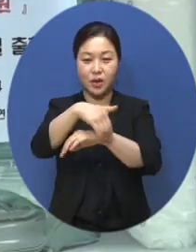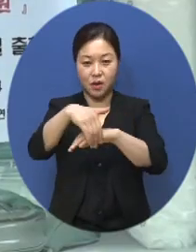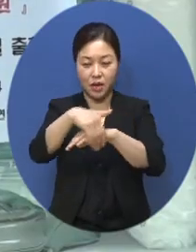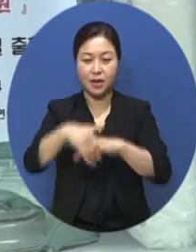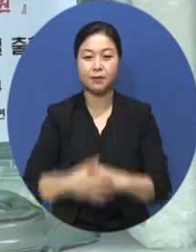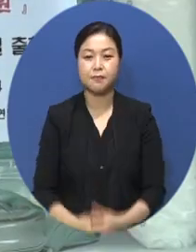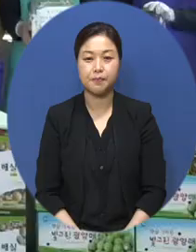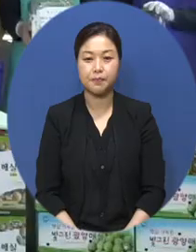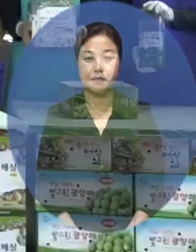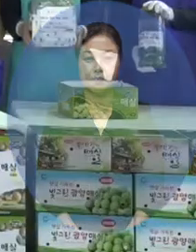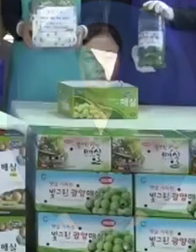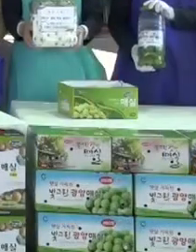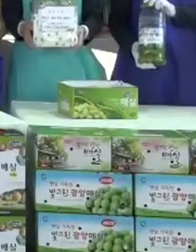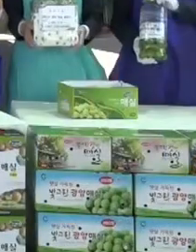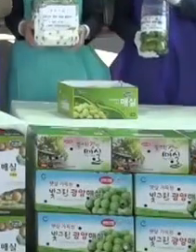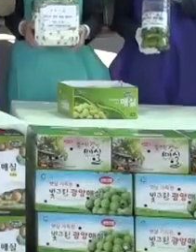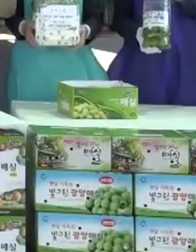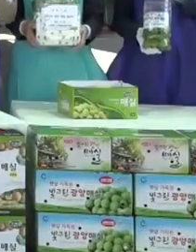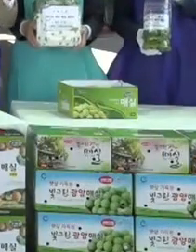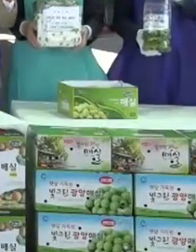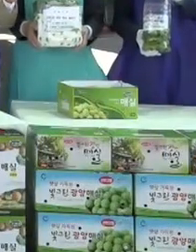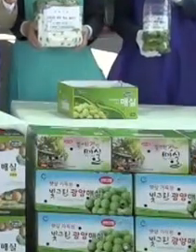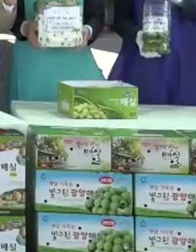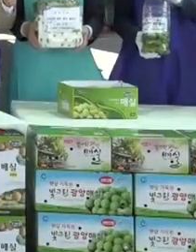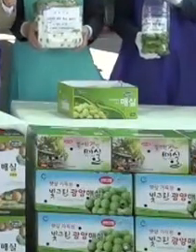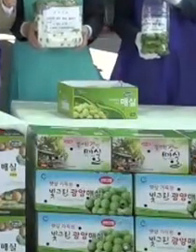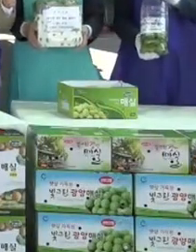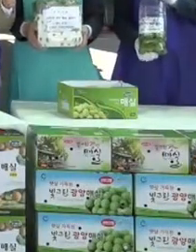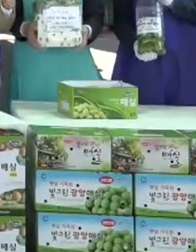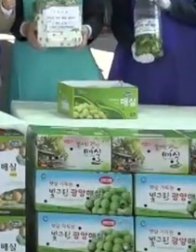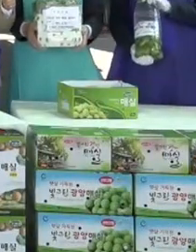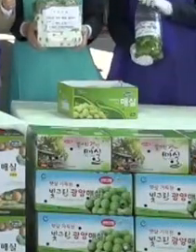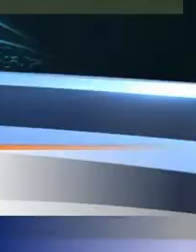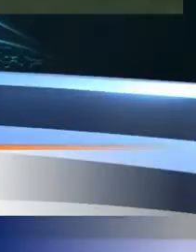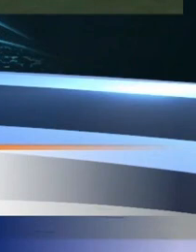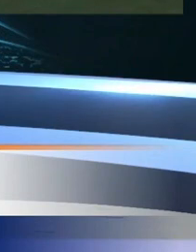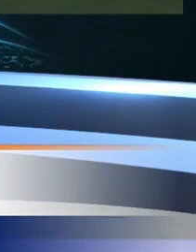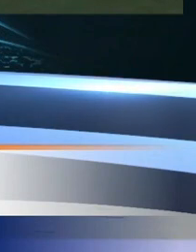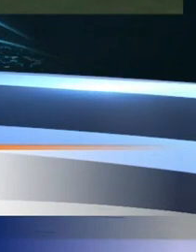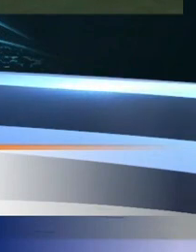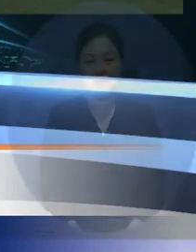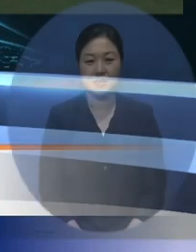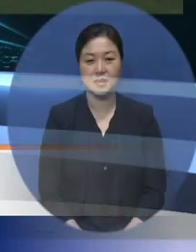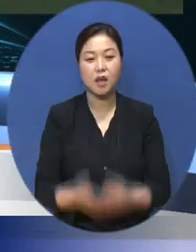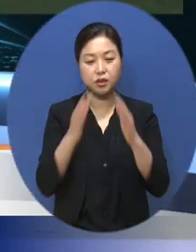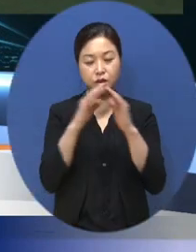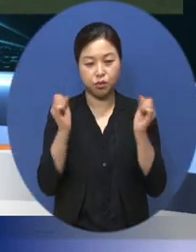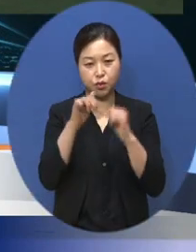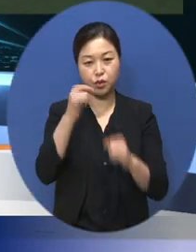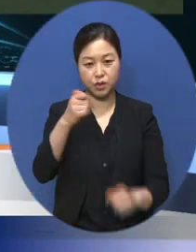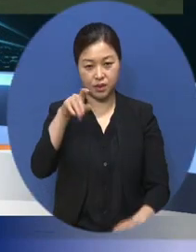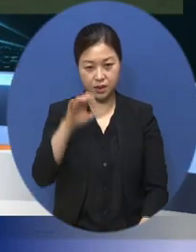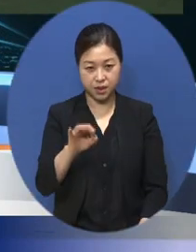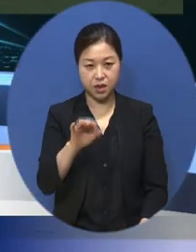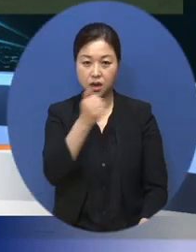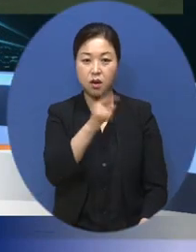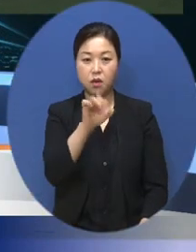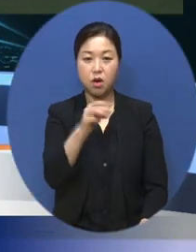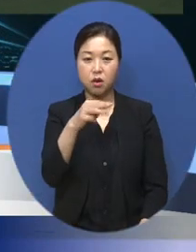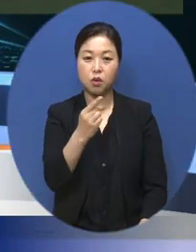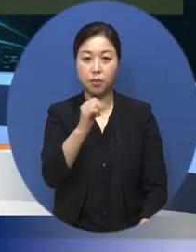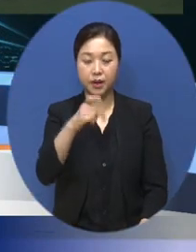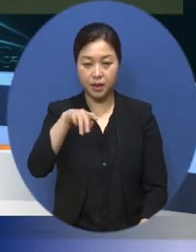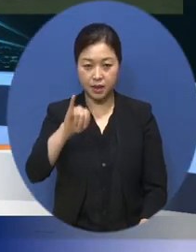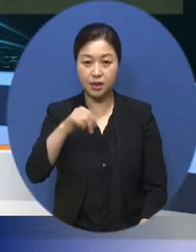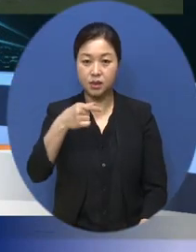계획입니다. 복지TV 뉴스 이영수입니다. 전북 고창군이 황토백이 쥐